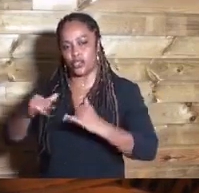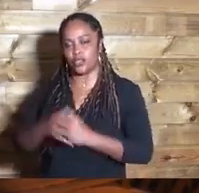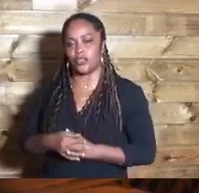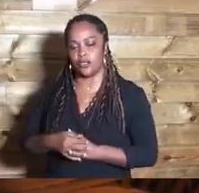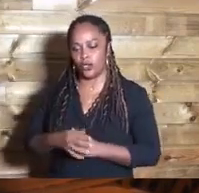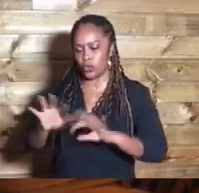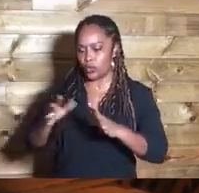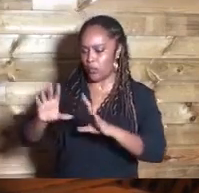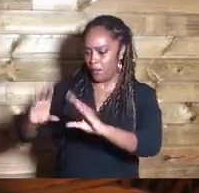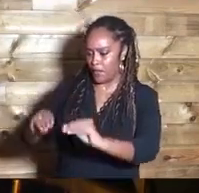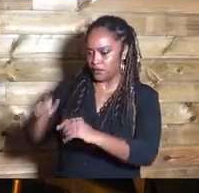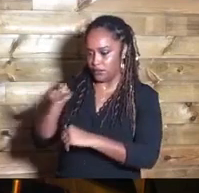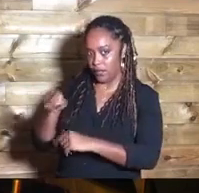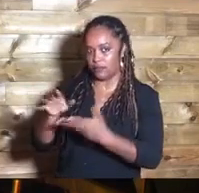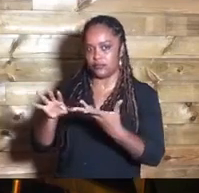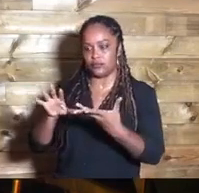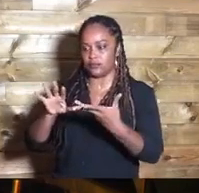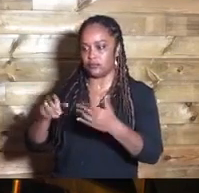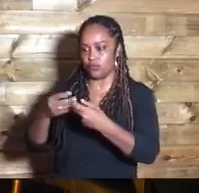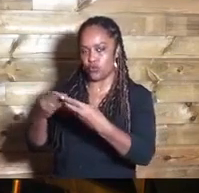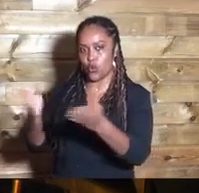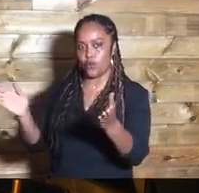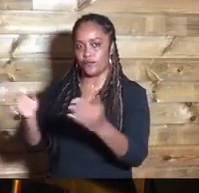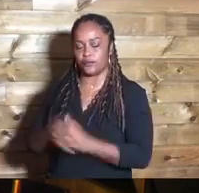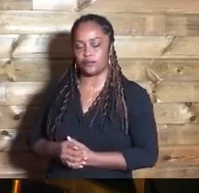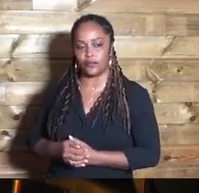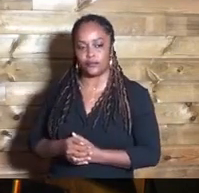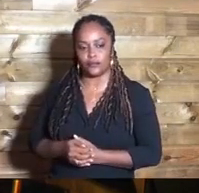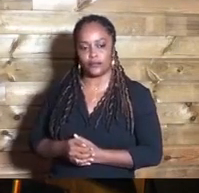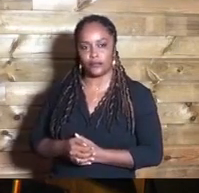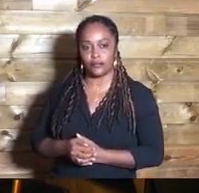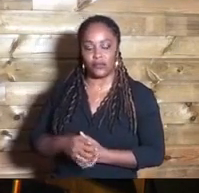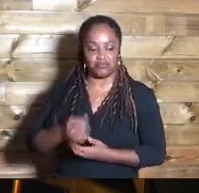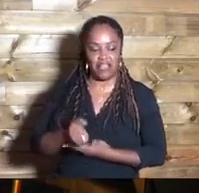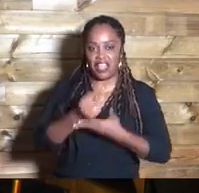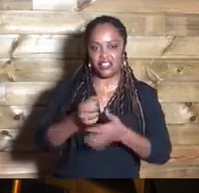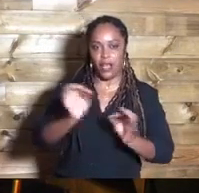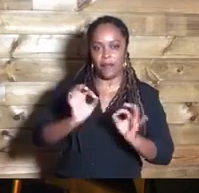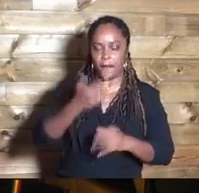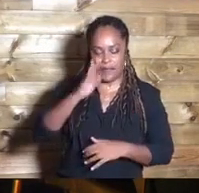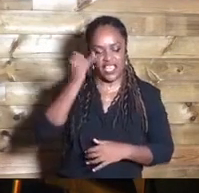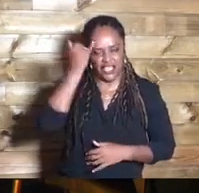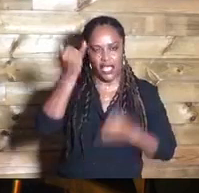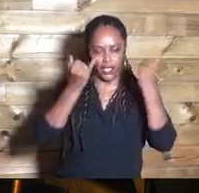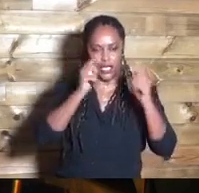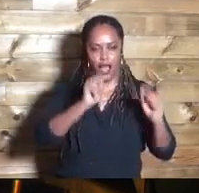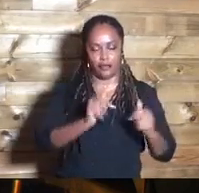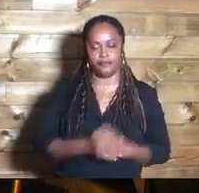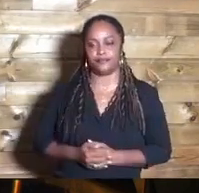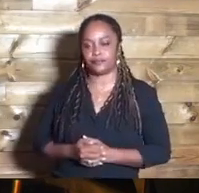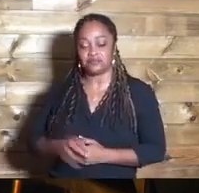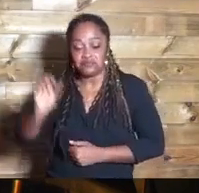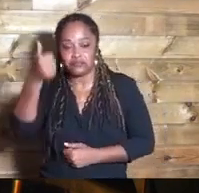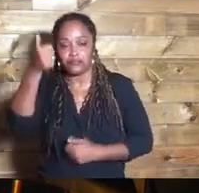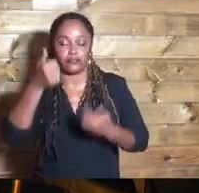ces installations-là. Ça. Nous pas très aidés, mais nous n'y des idées. Et précisément, on l'idée qui vient de